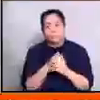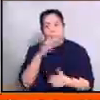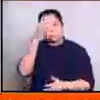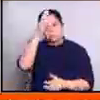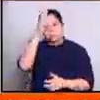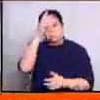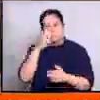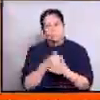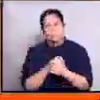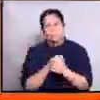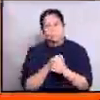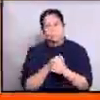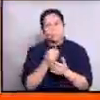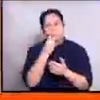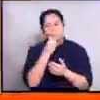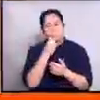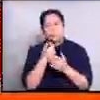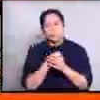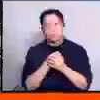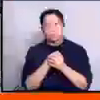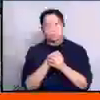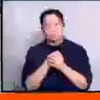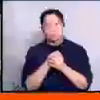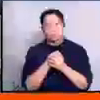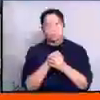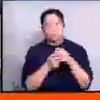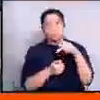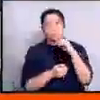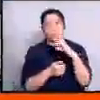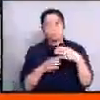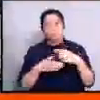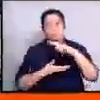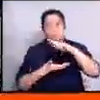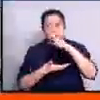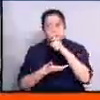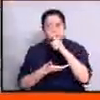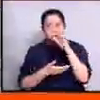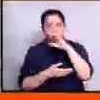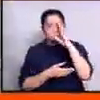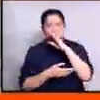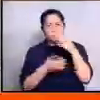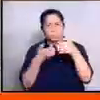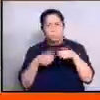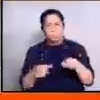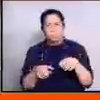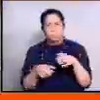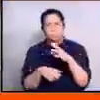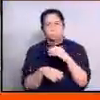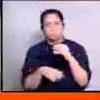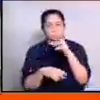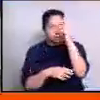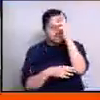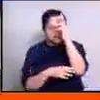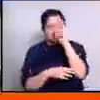manok. Kumain po kami ng nasa paklas po. Panis po yung itlog At saka yung